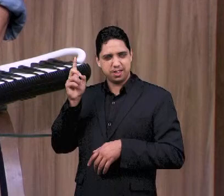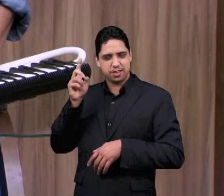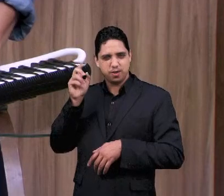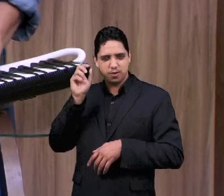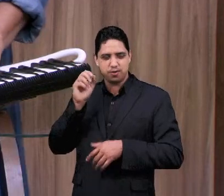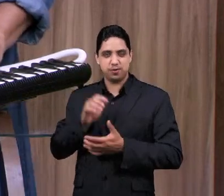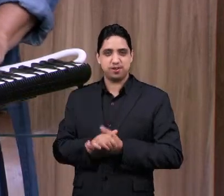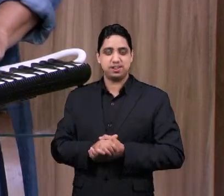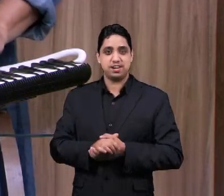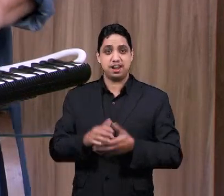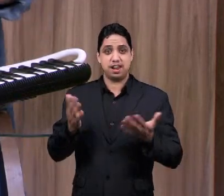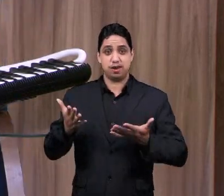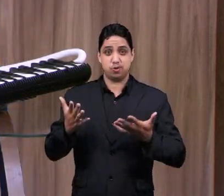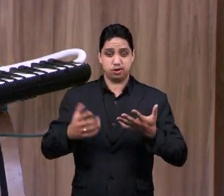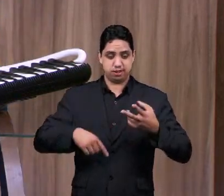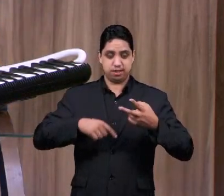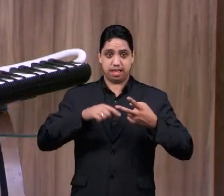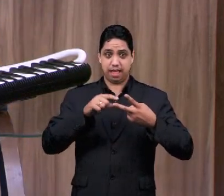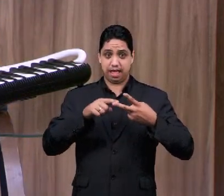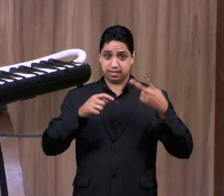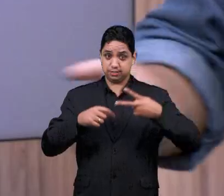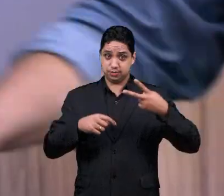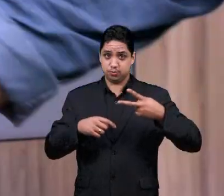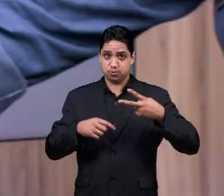Maintenant, la deuxième phrase.